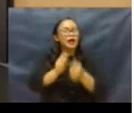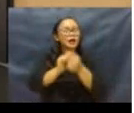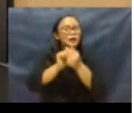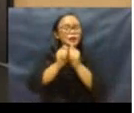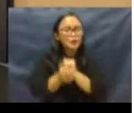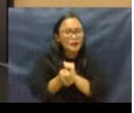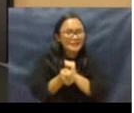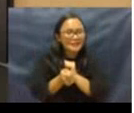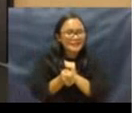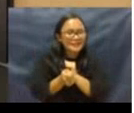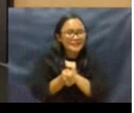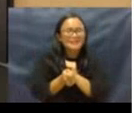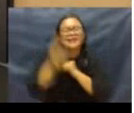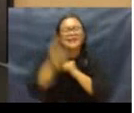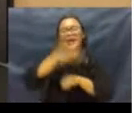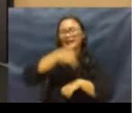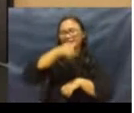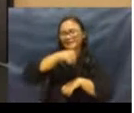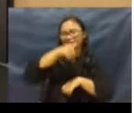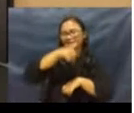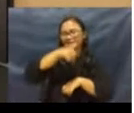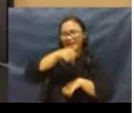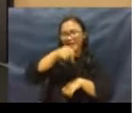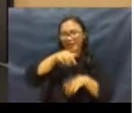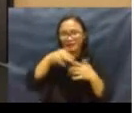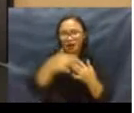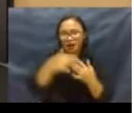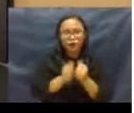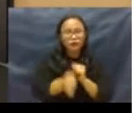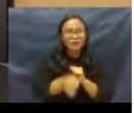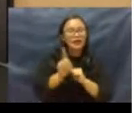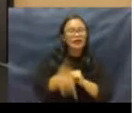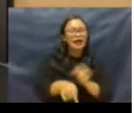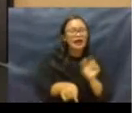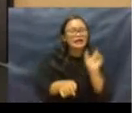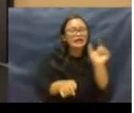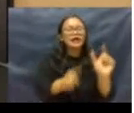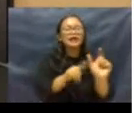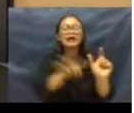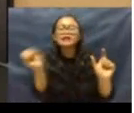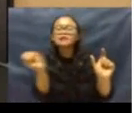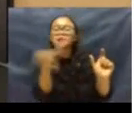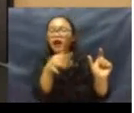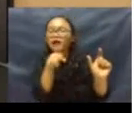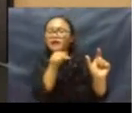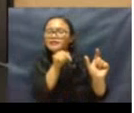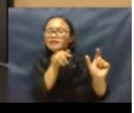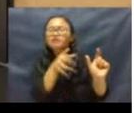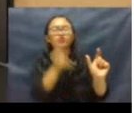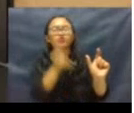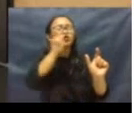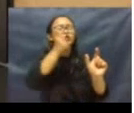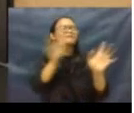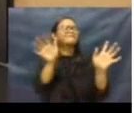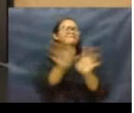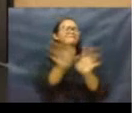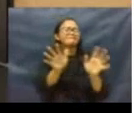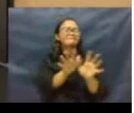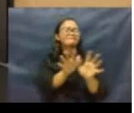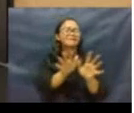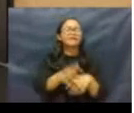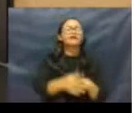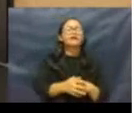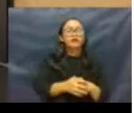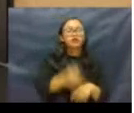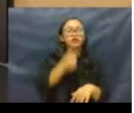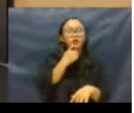gelar sekarang. Kuis ini adalah kuis tebak kata, tidak sulit untuk menjawabnya. Sekarang Bapak perhatikan, Bapak